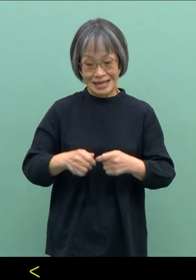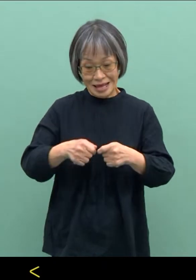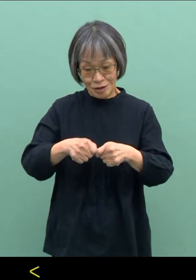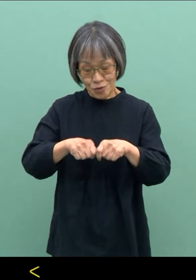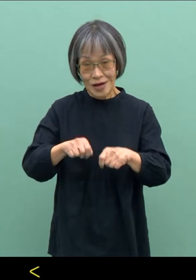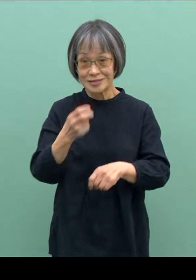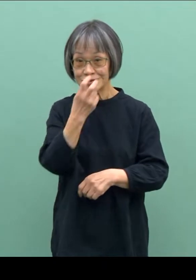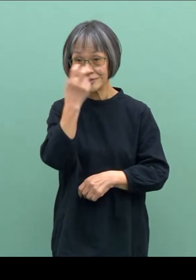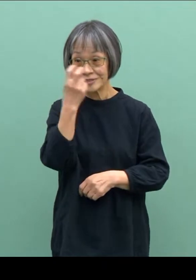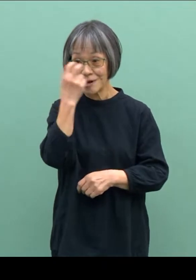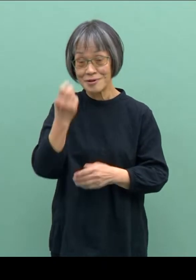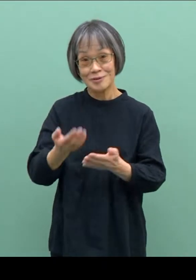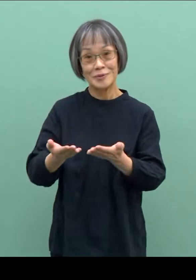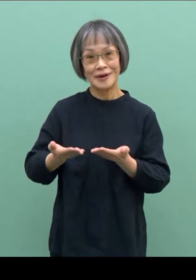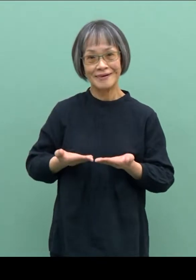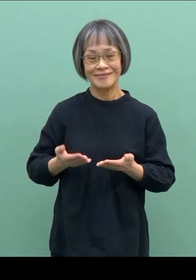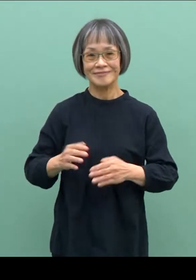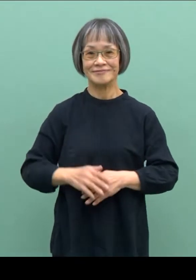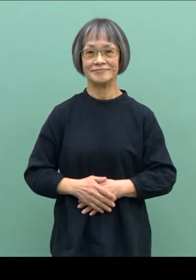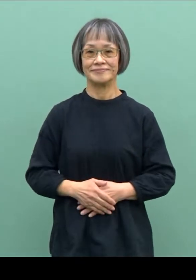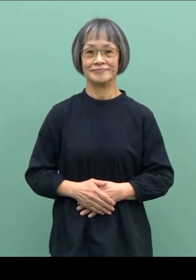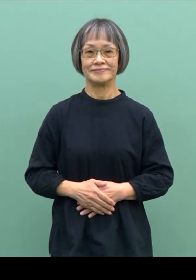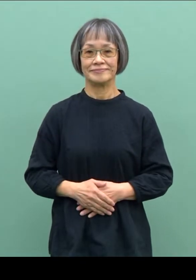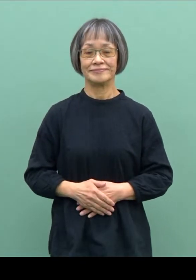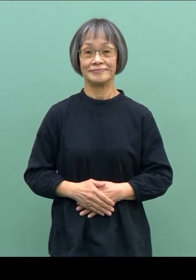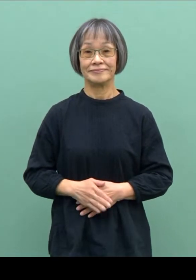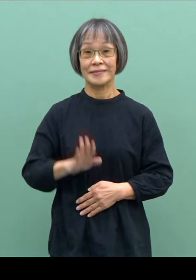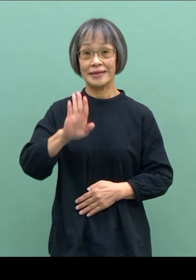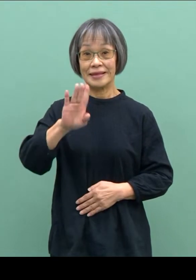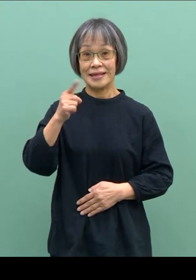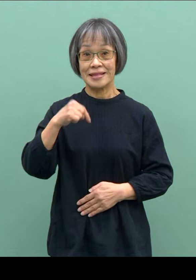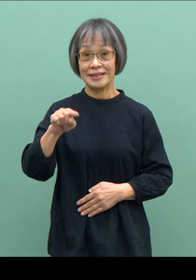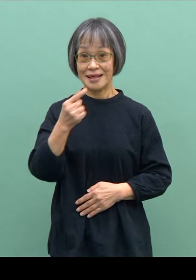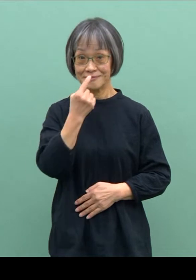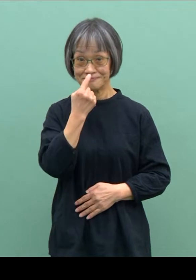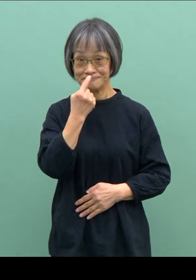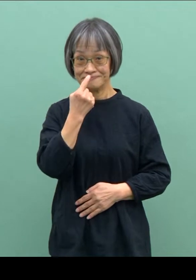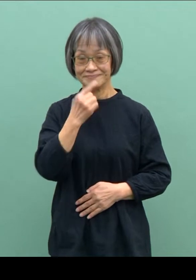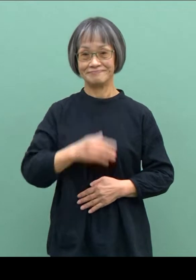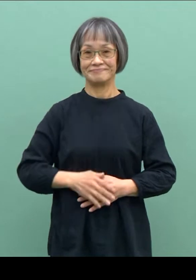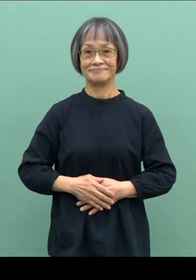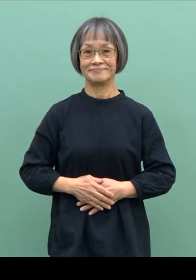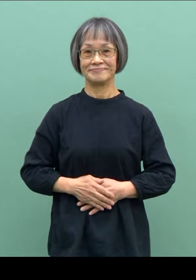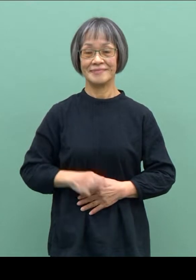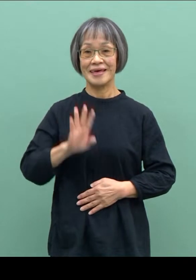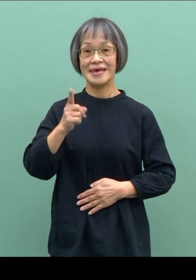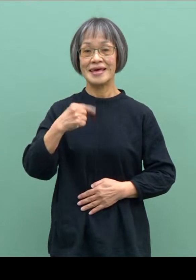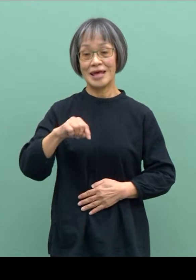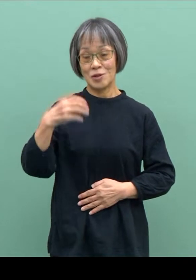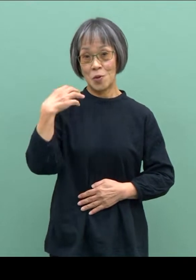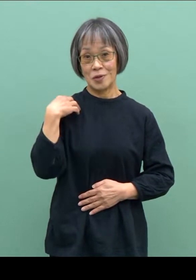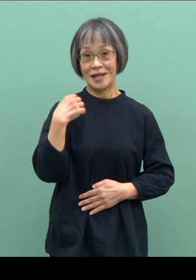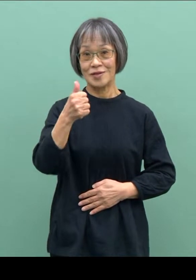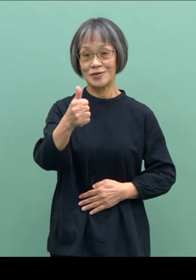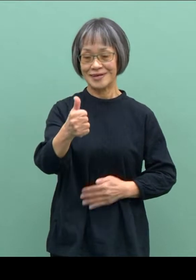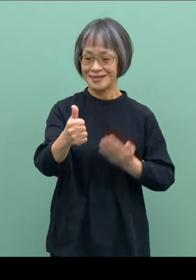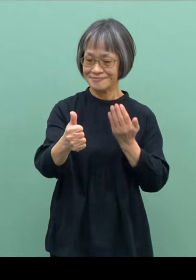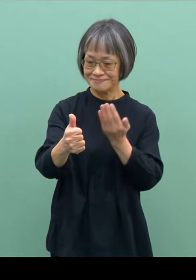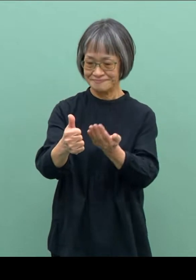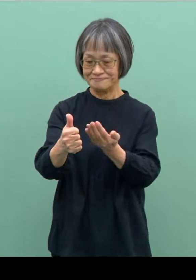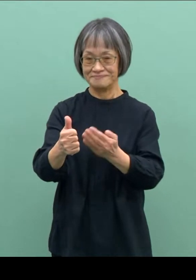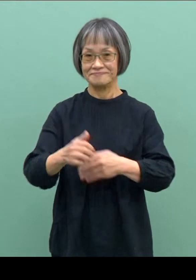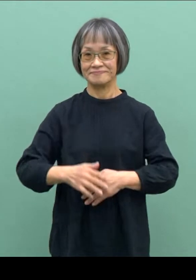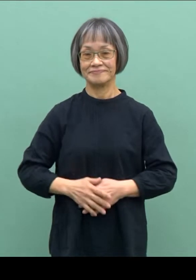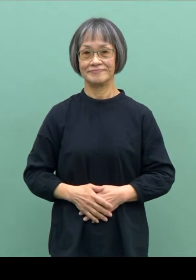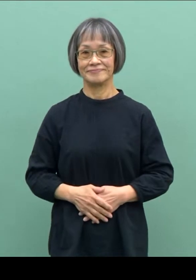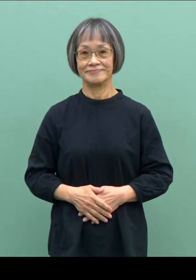よ。 よし、詳しく調べてきてもらおう。 やっほー、てんです。早速県の担当